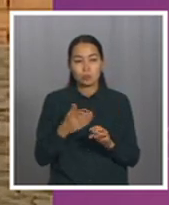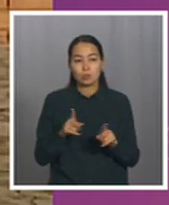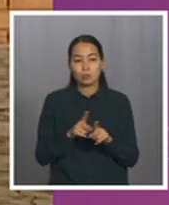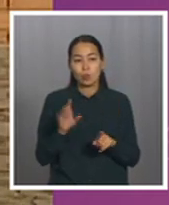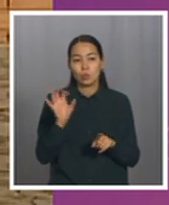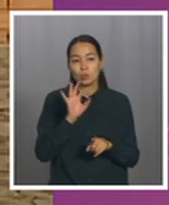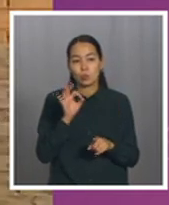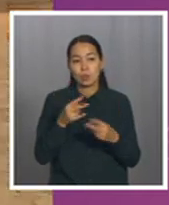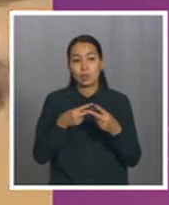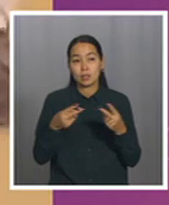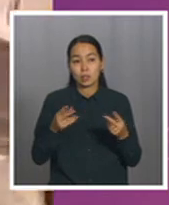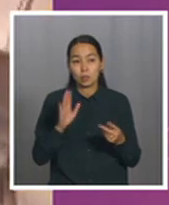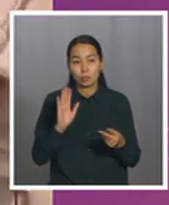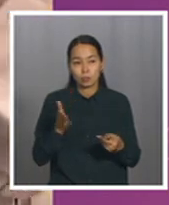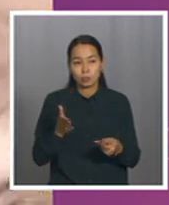қалады.